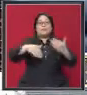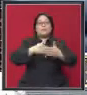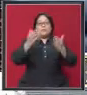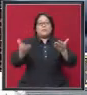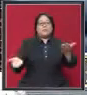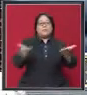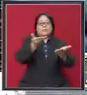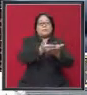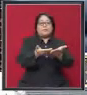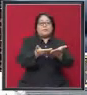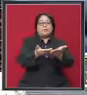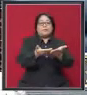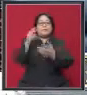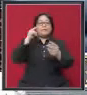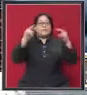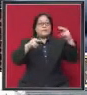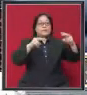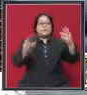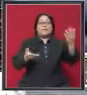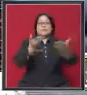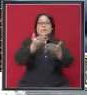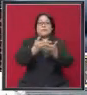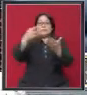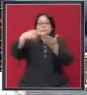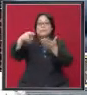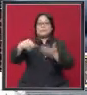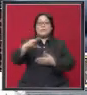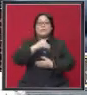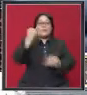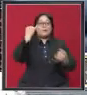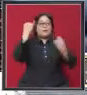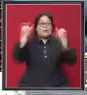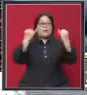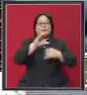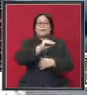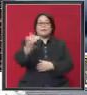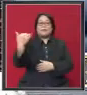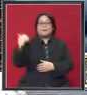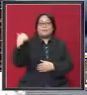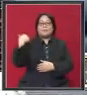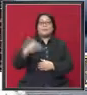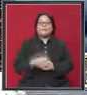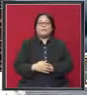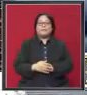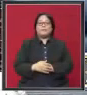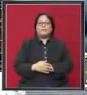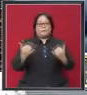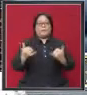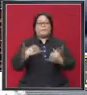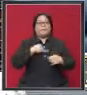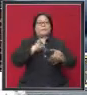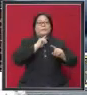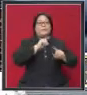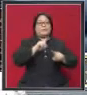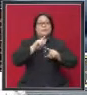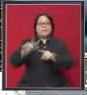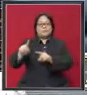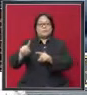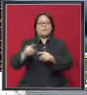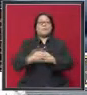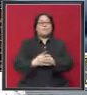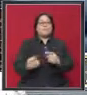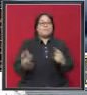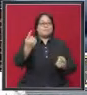telah memberi cadangan dan pandangan, syur dan rujukan, serta idea dan teguran. Hari ini saya akan menjawab persoalan-persoalan